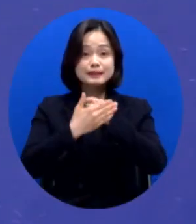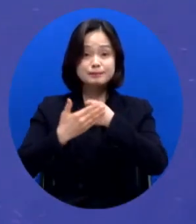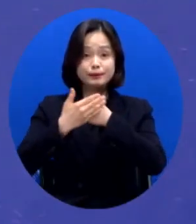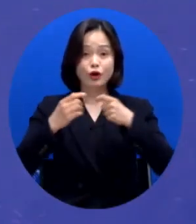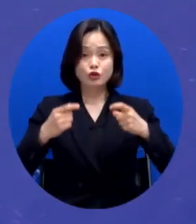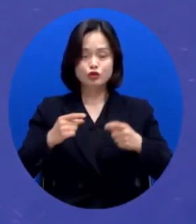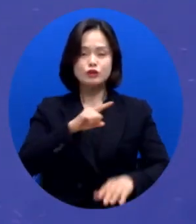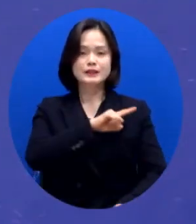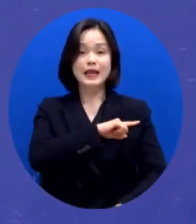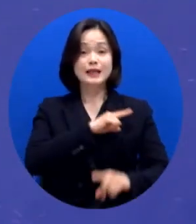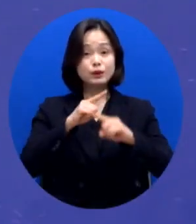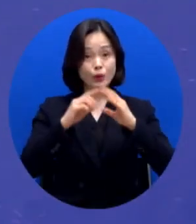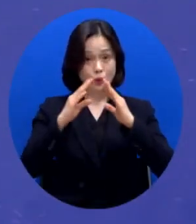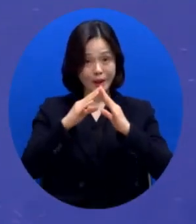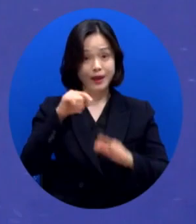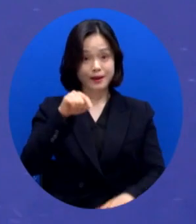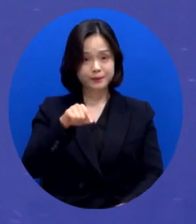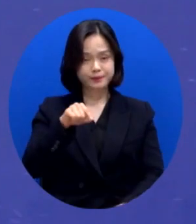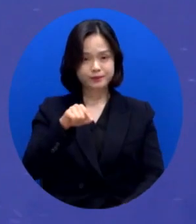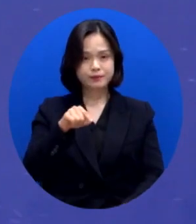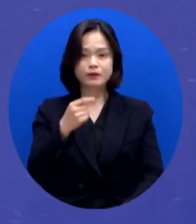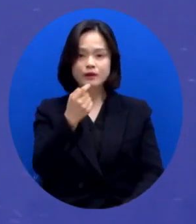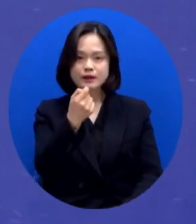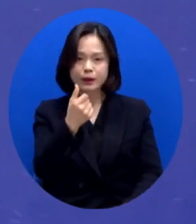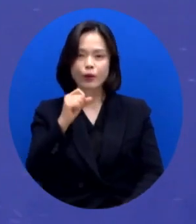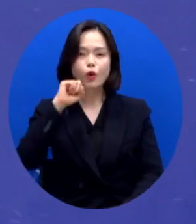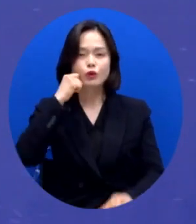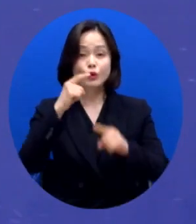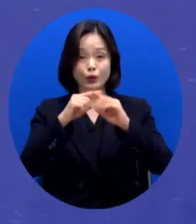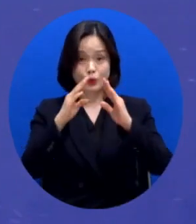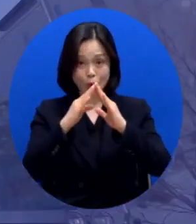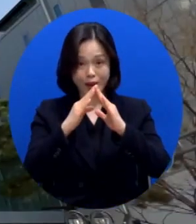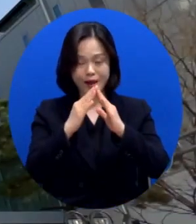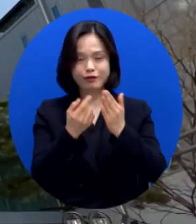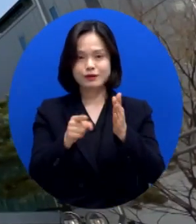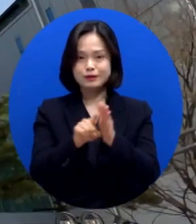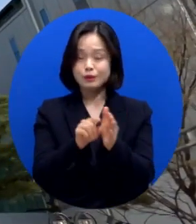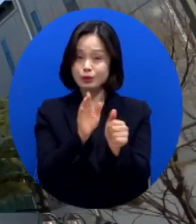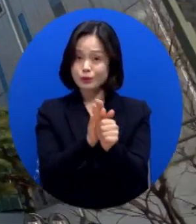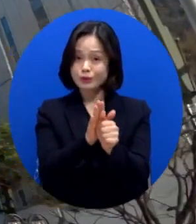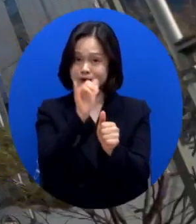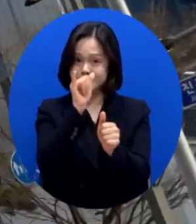은평제일교회가 미자립교회 500여 곳에 손소독기를 나눴습니다.